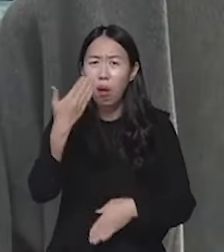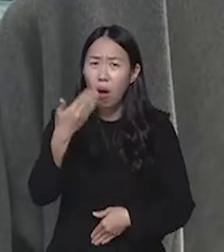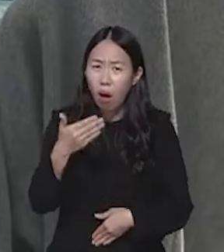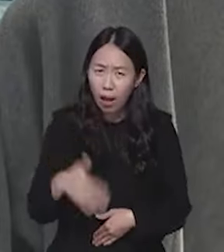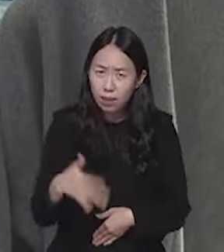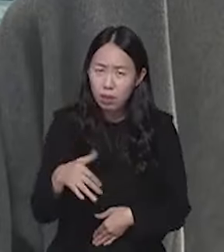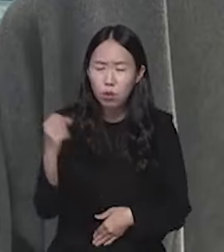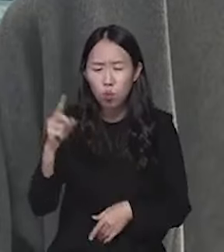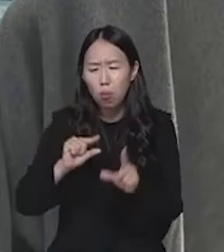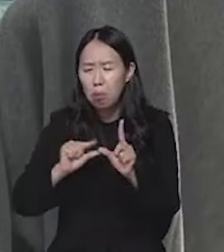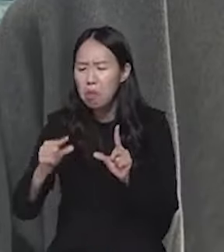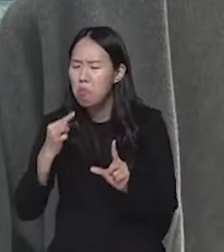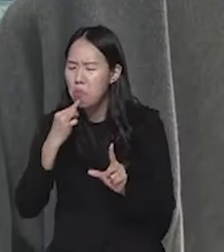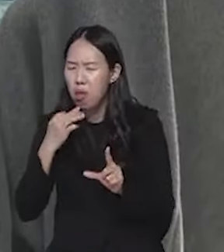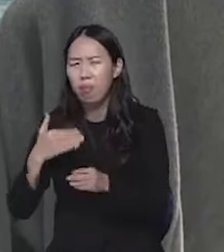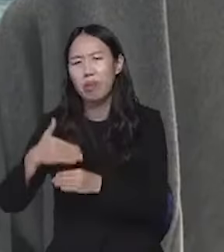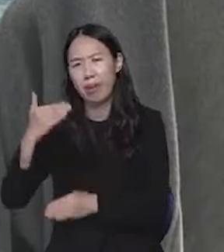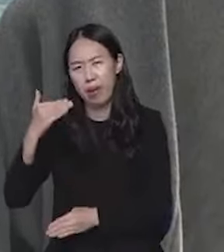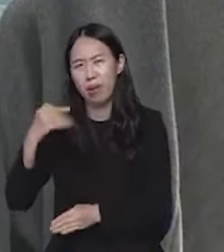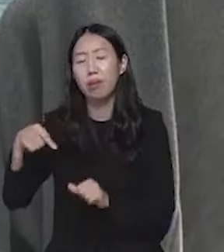부분 개관만 한 상태입니다.